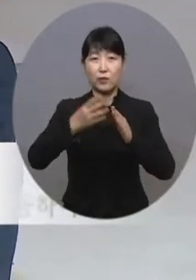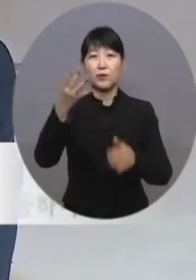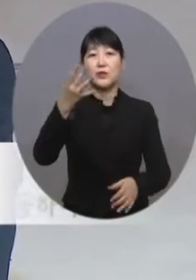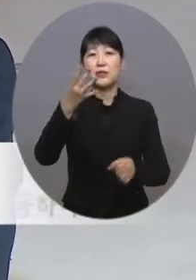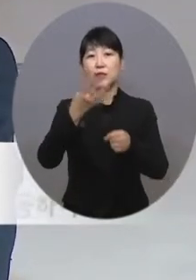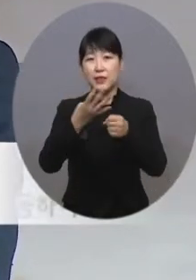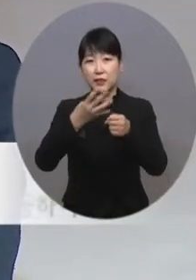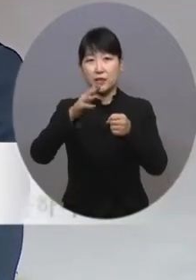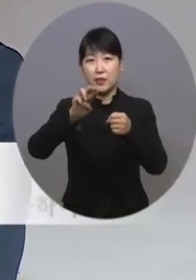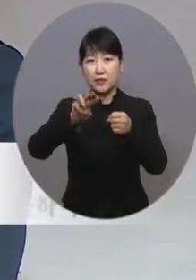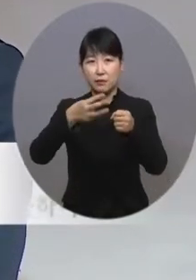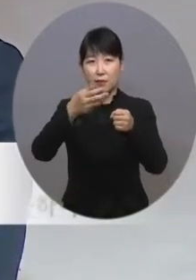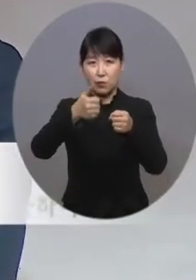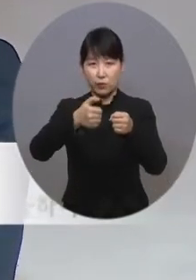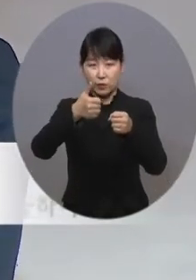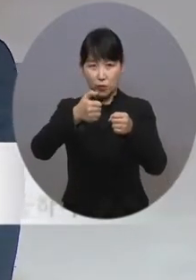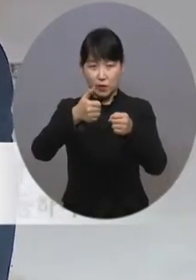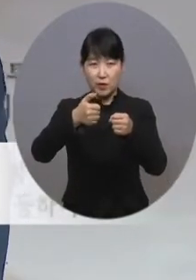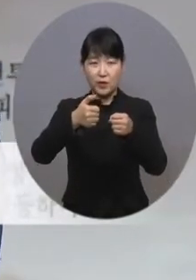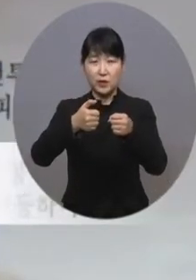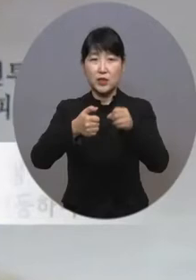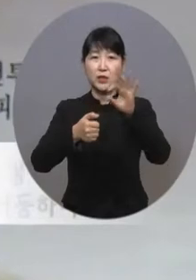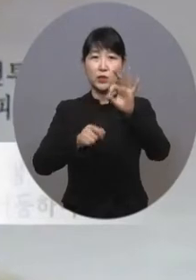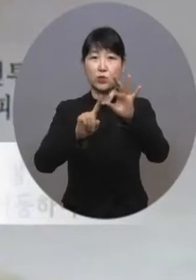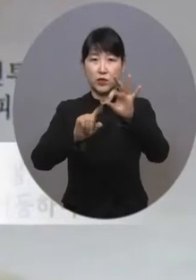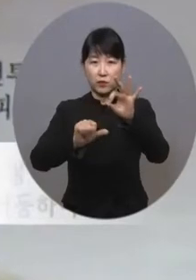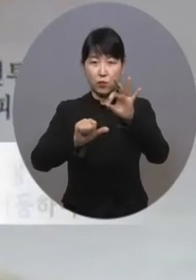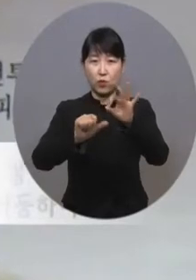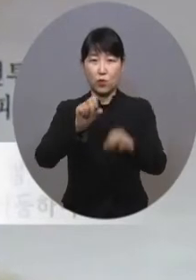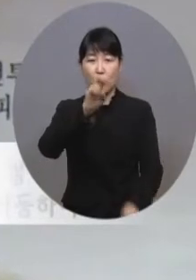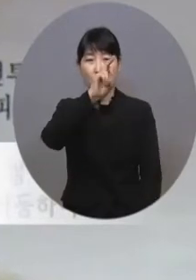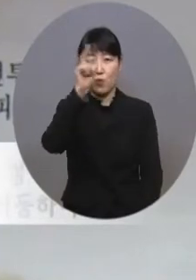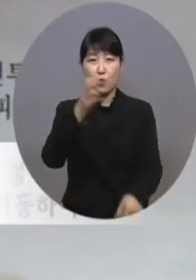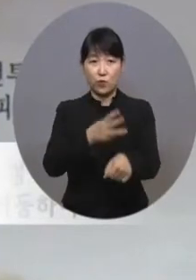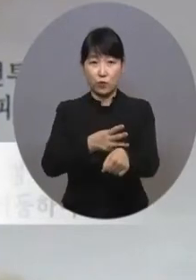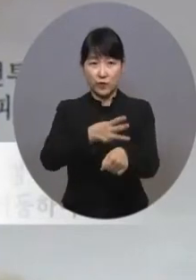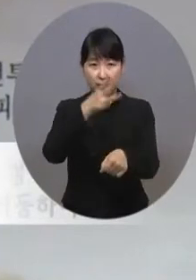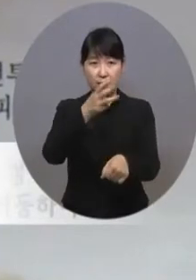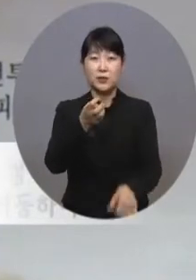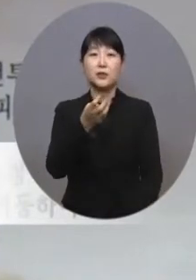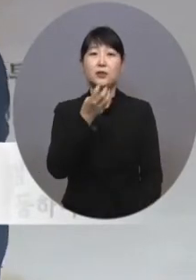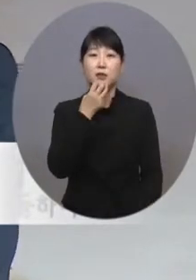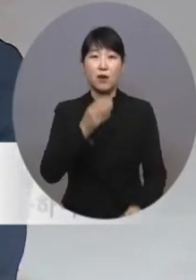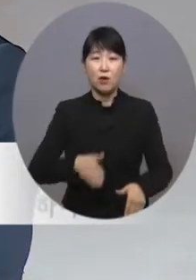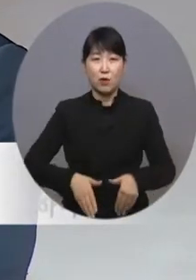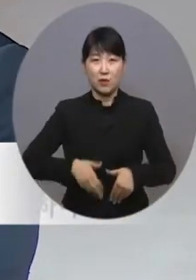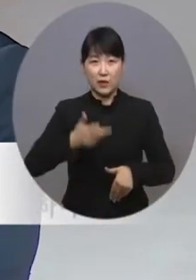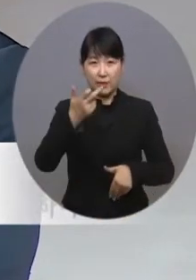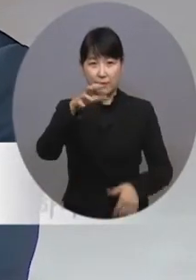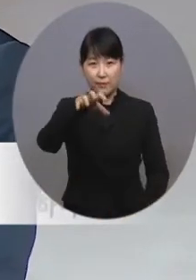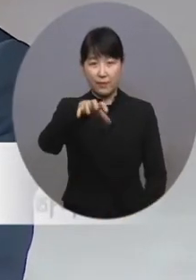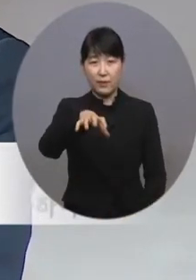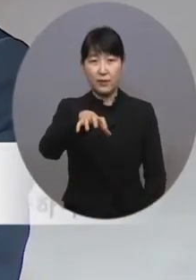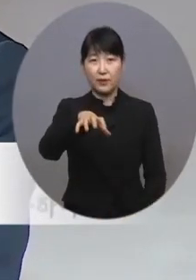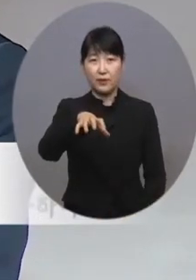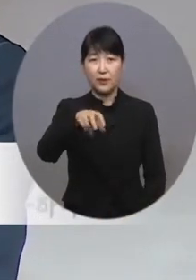4355년 10월 15일 오후 3시 서울 남산